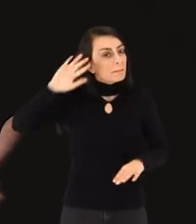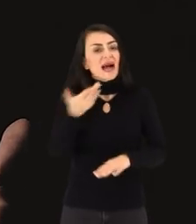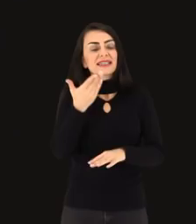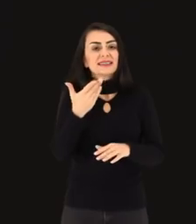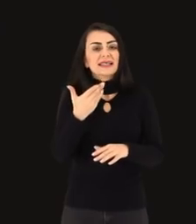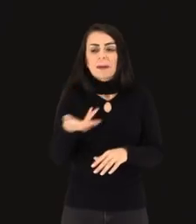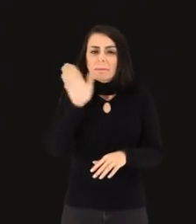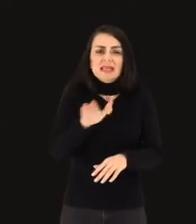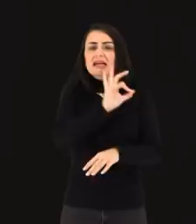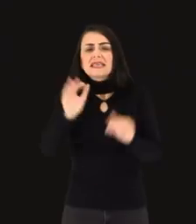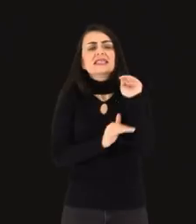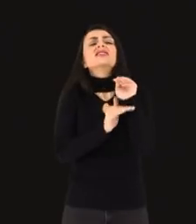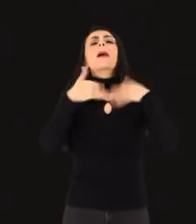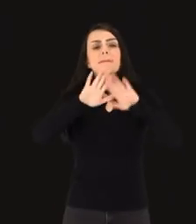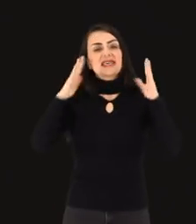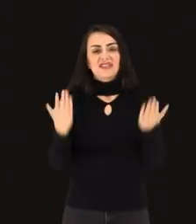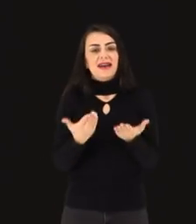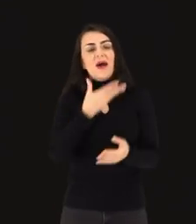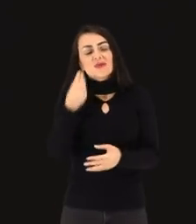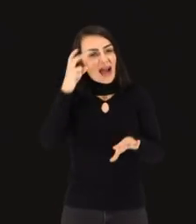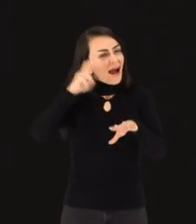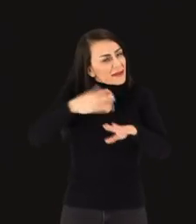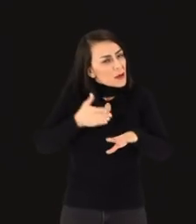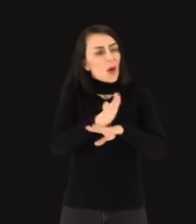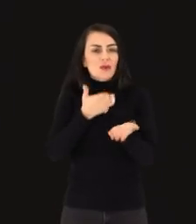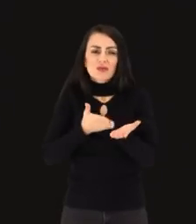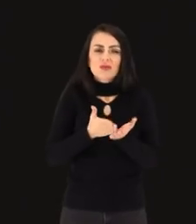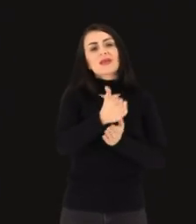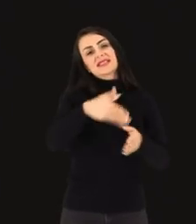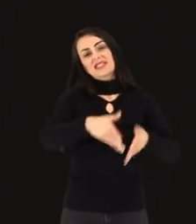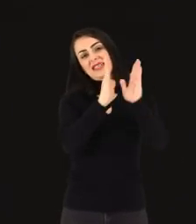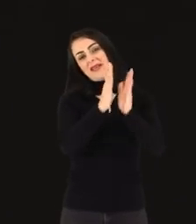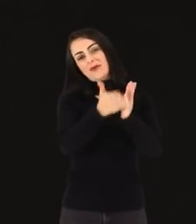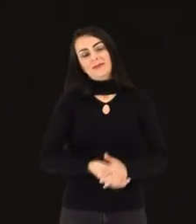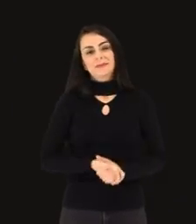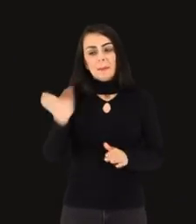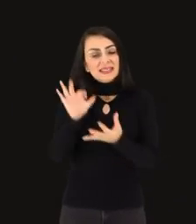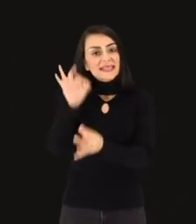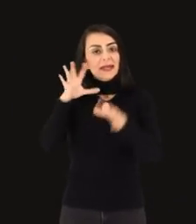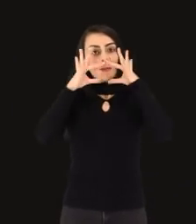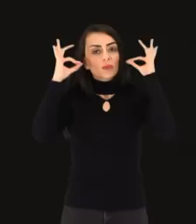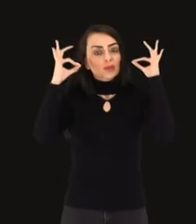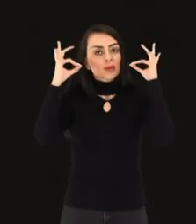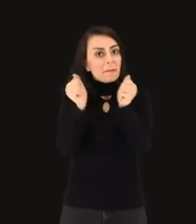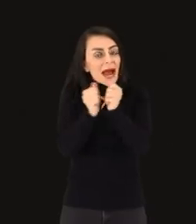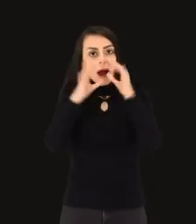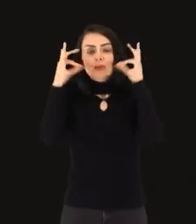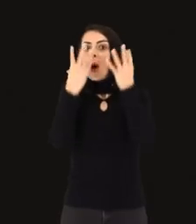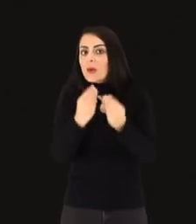alamadım. Her yaz tatil planlarını yoksul ailelerin çocuklarına göre yapıyor. Etrafından yardım